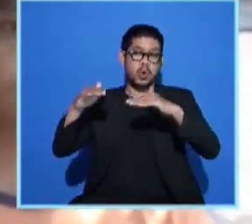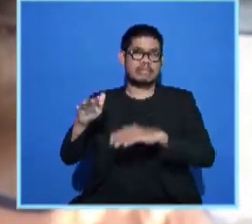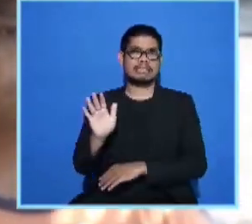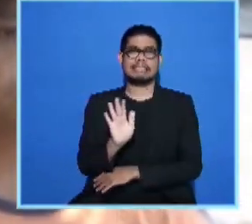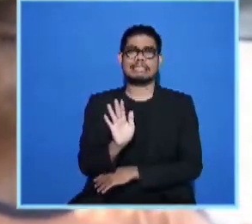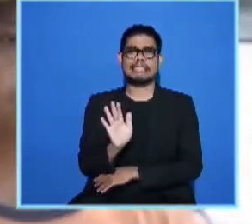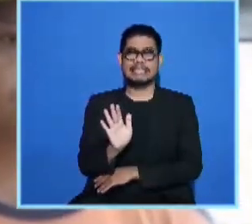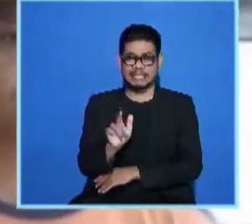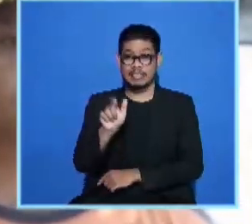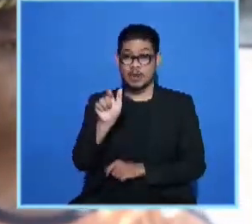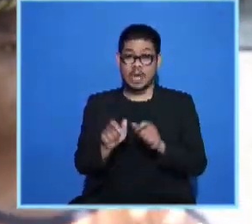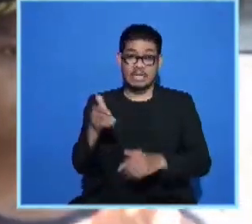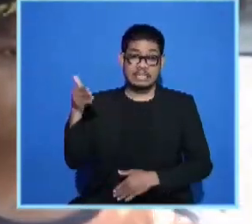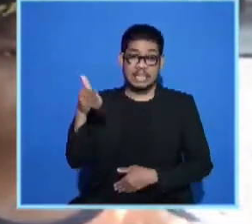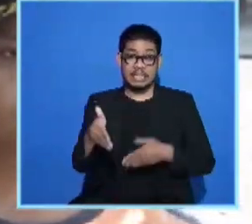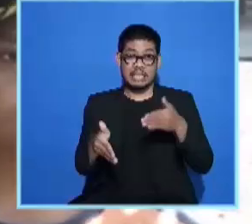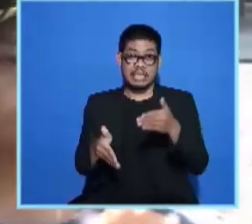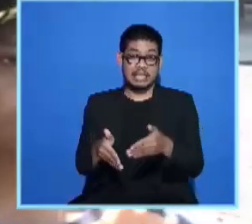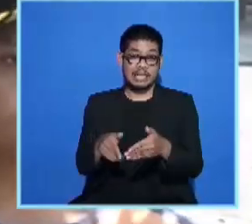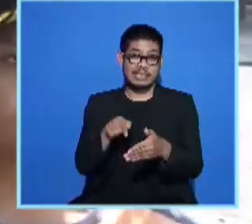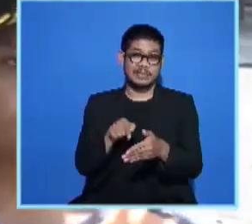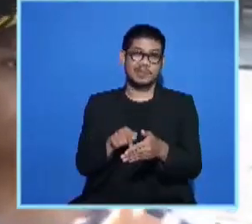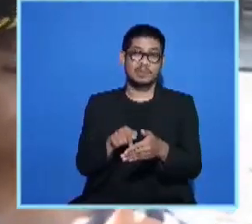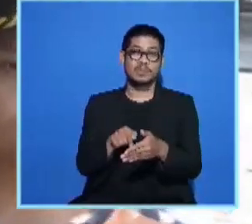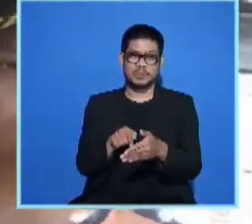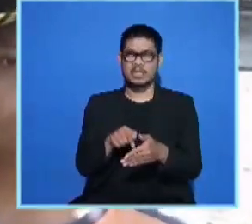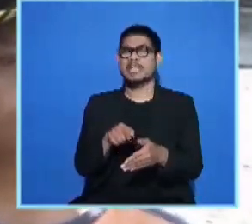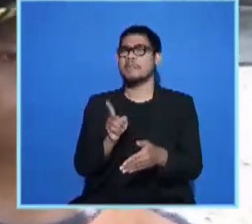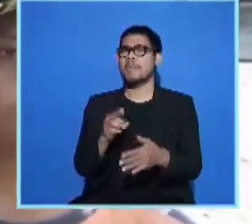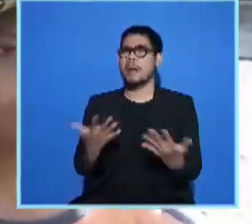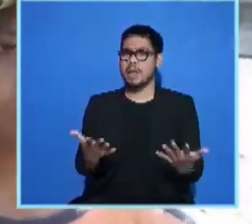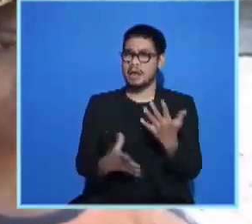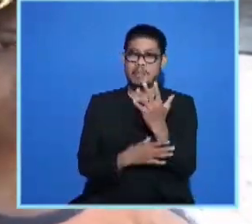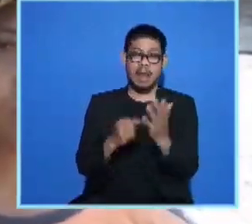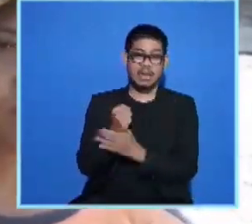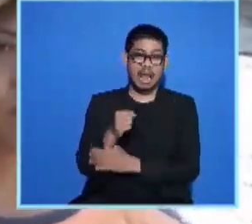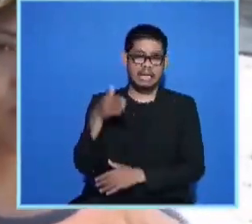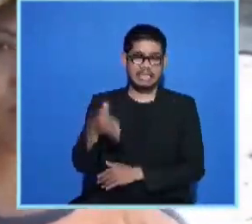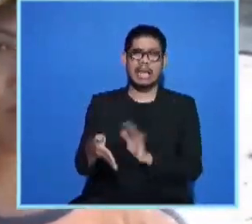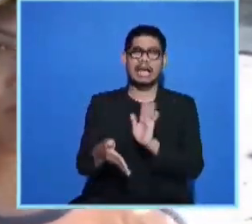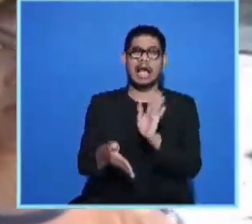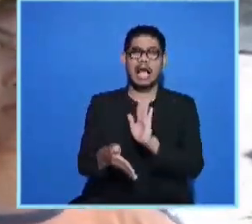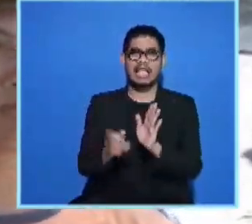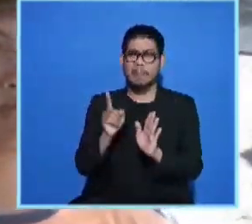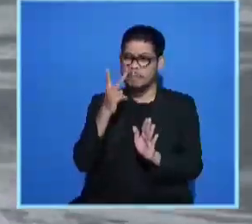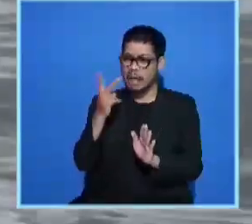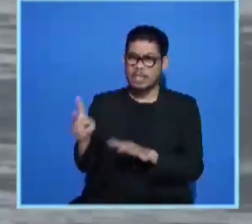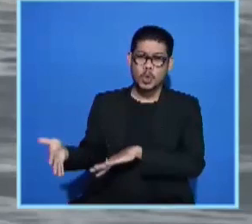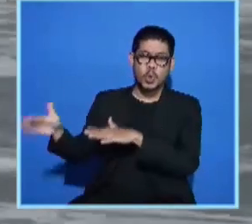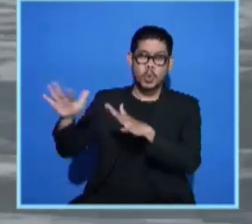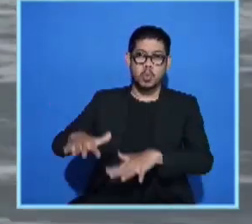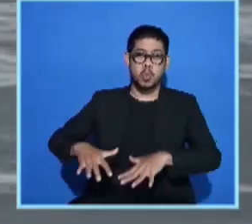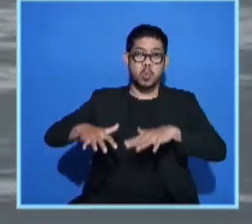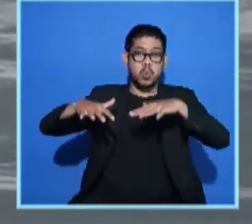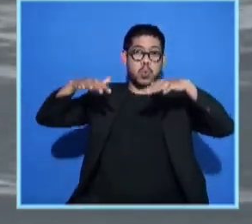pengunjung yang tidak sangat berbahaya sekali karena gelombang di Pantai Selatan sangat besar sekali